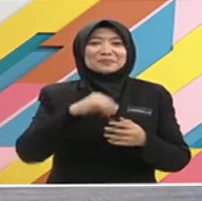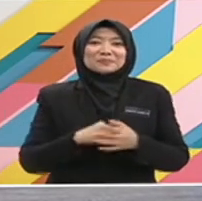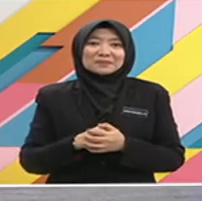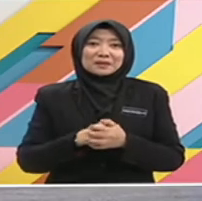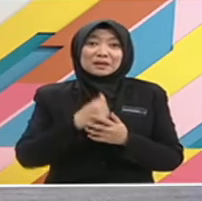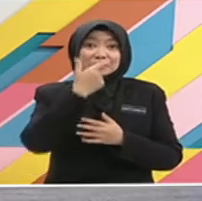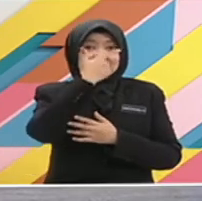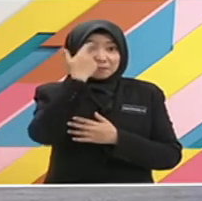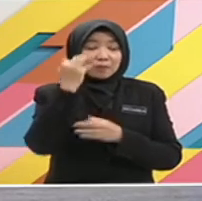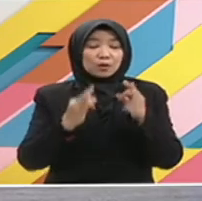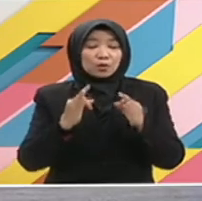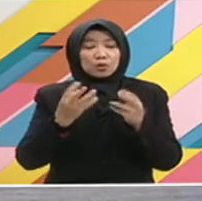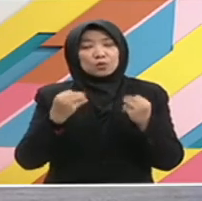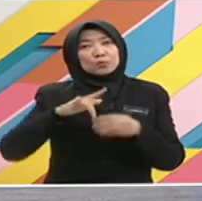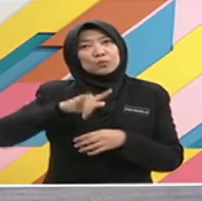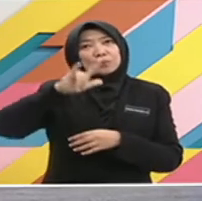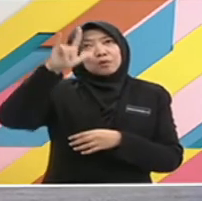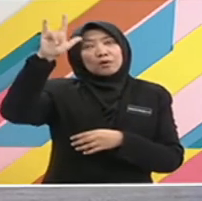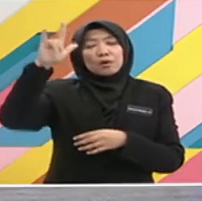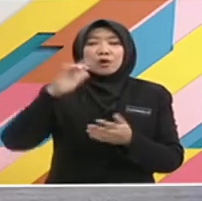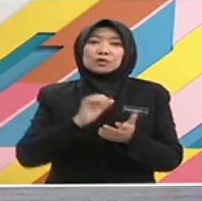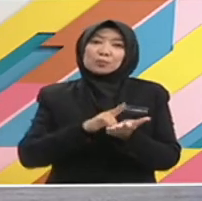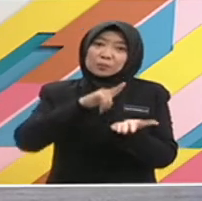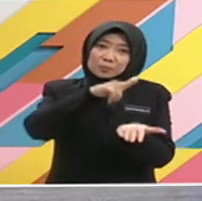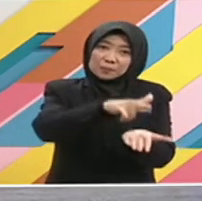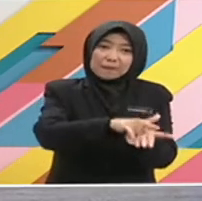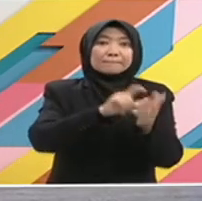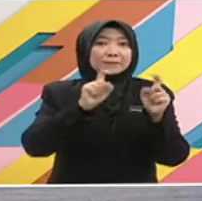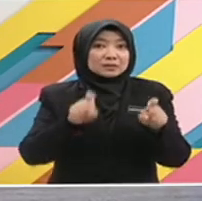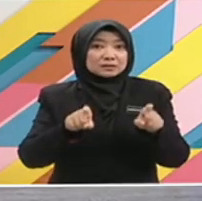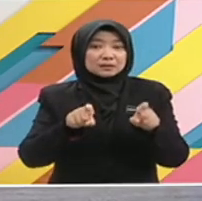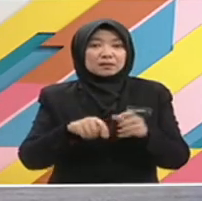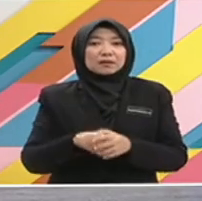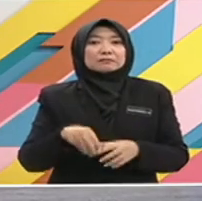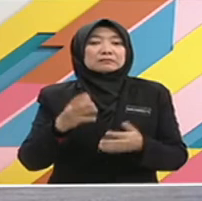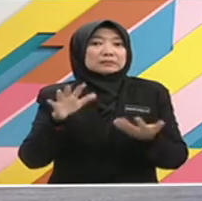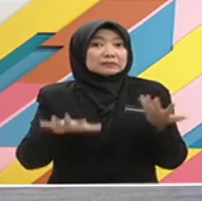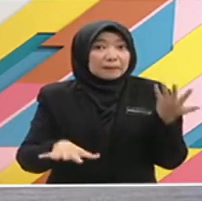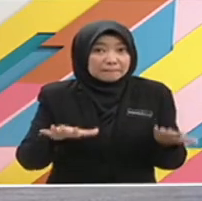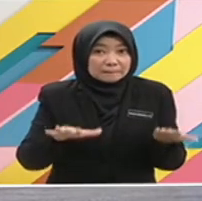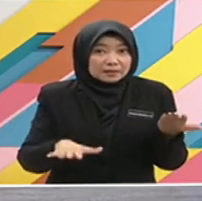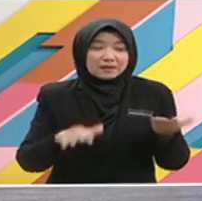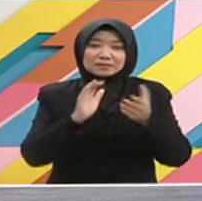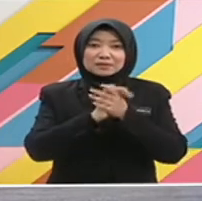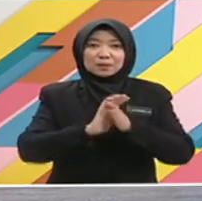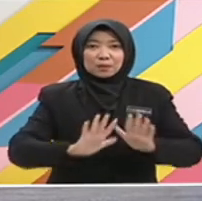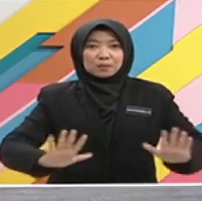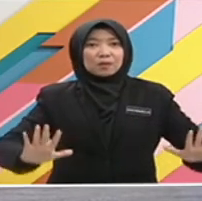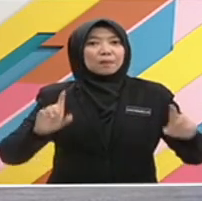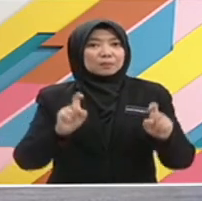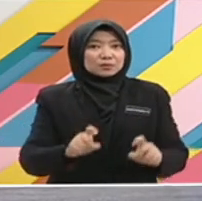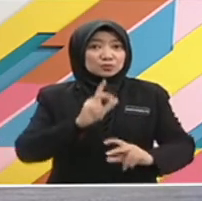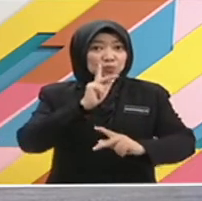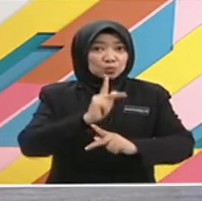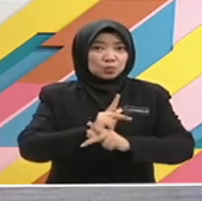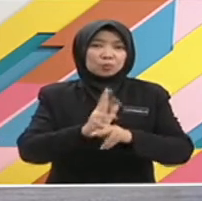nak terbang ataupun nak mendarat, dia stabil dan selamat. Ya, betul. Dan buatannya pun mestilah kukuh kan? Betul. Kalau tak